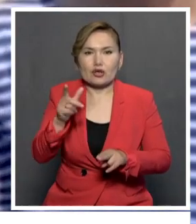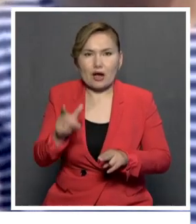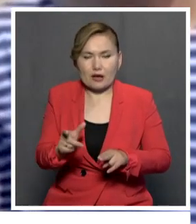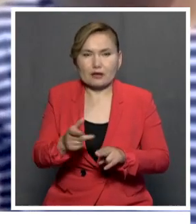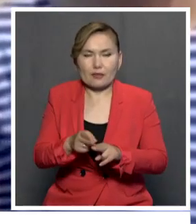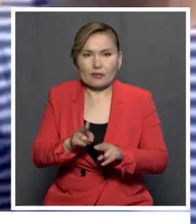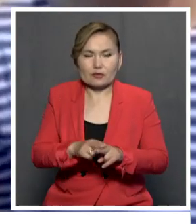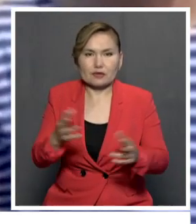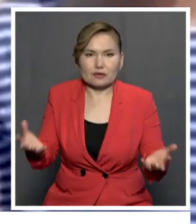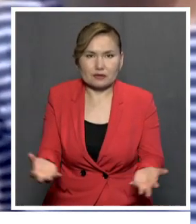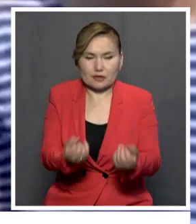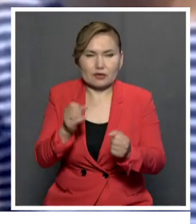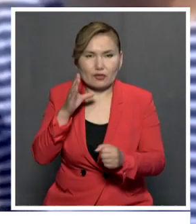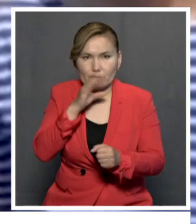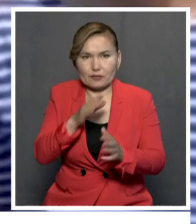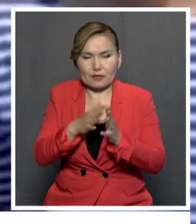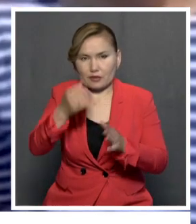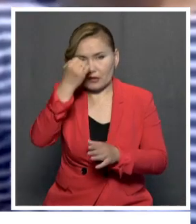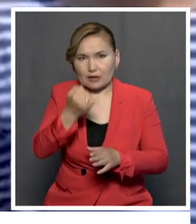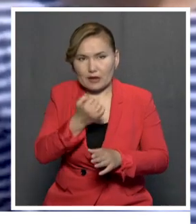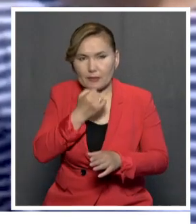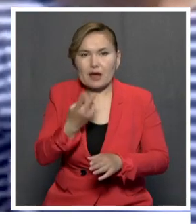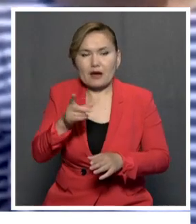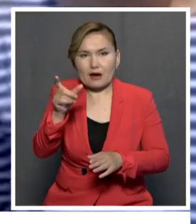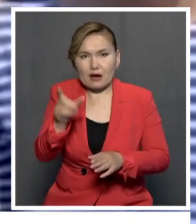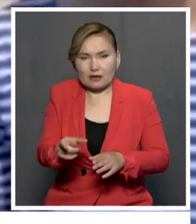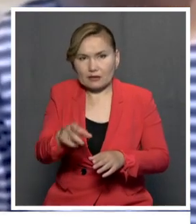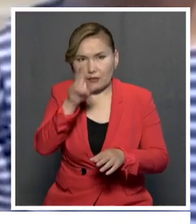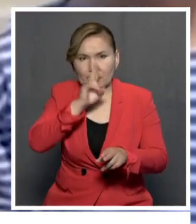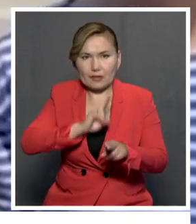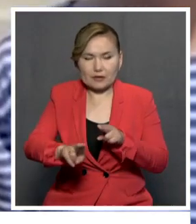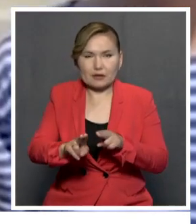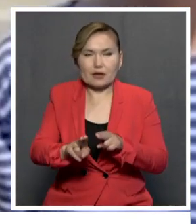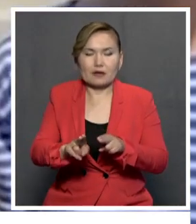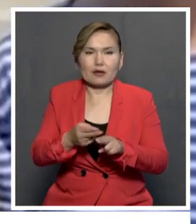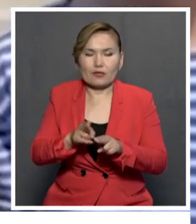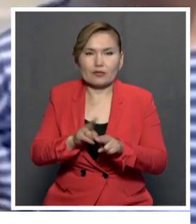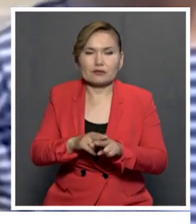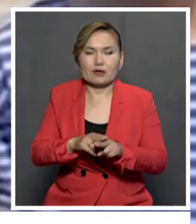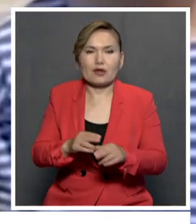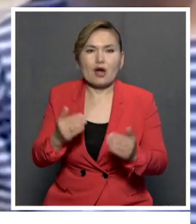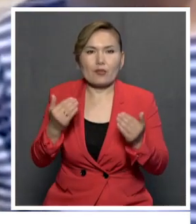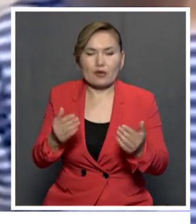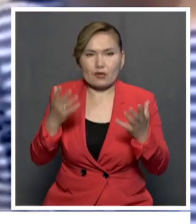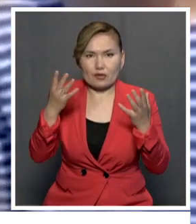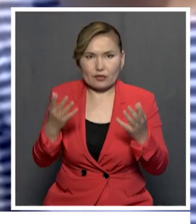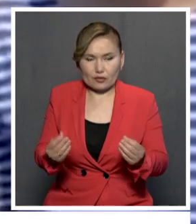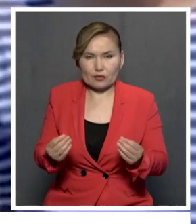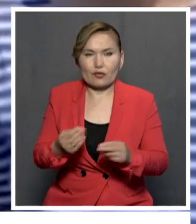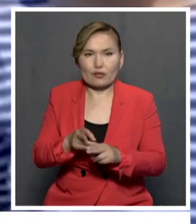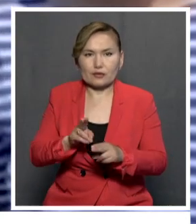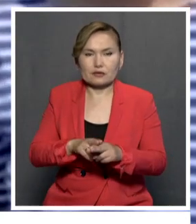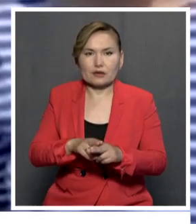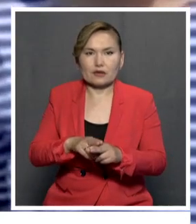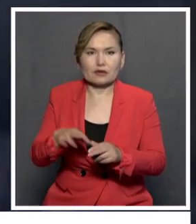кетті. Сол біз үшеуміз үш күн түнедік сол жерде, сосын бүгін шығып жатқан кезде